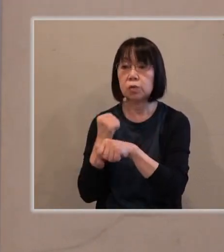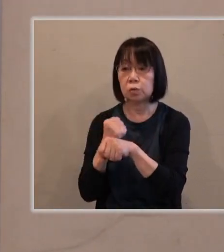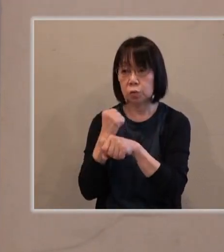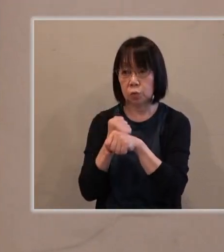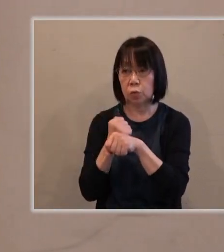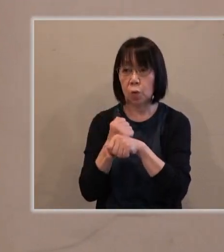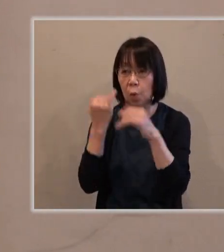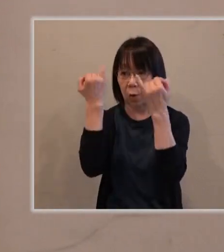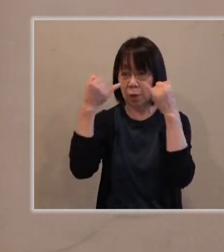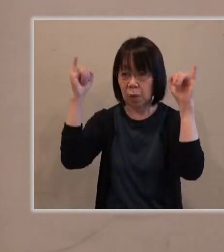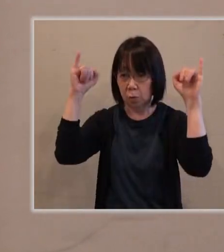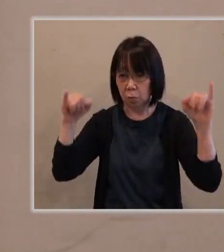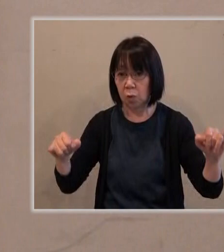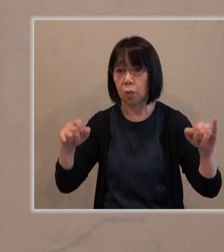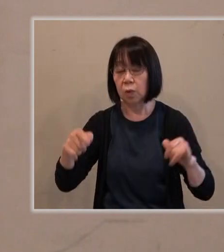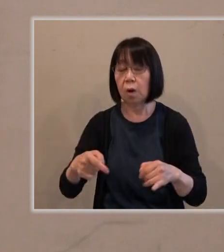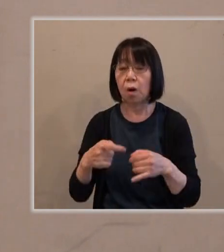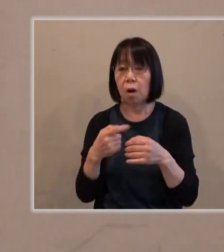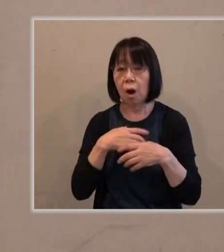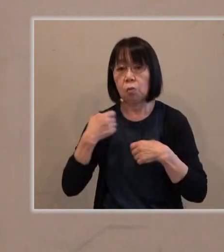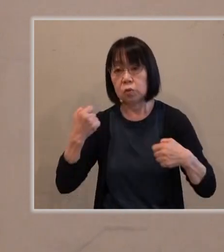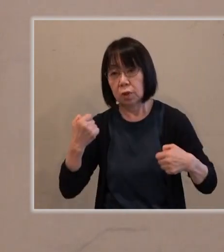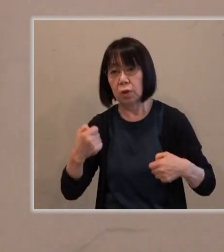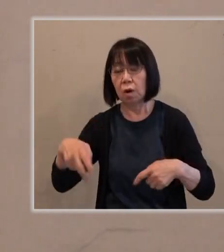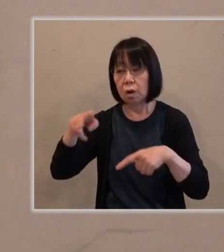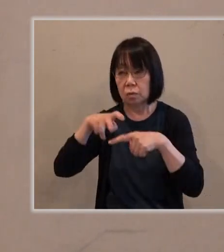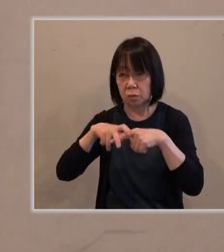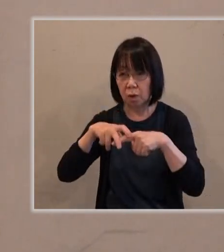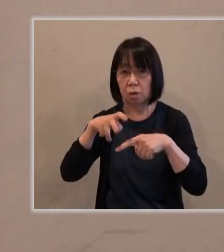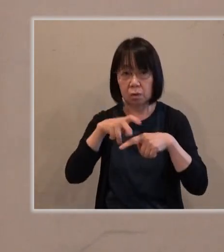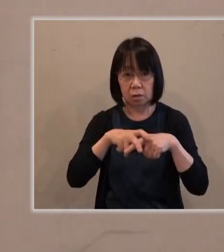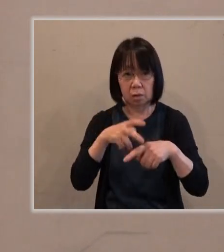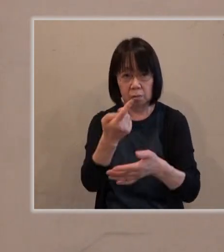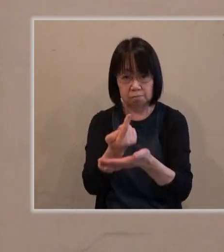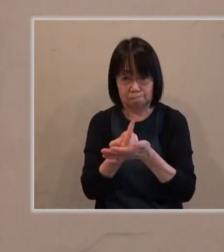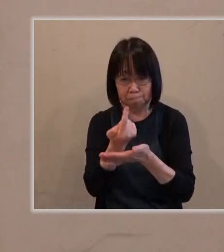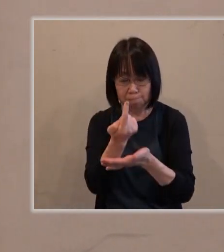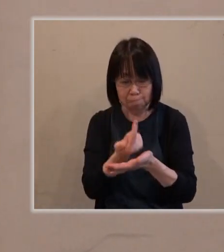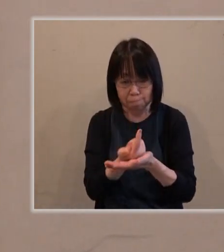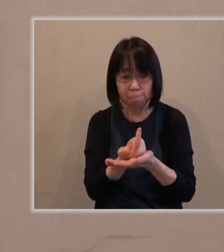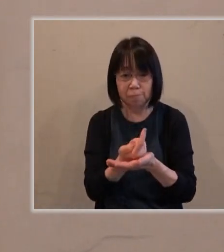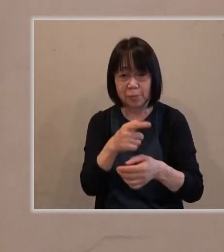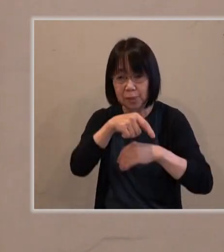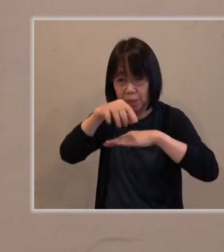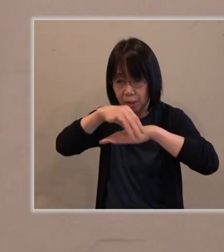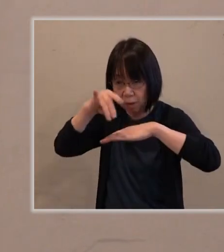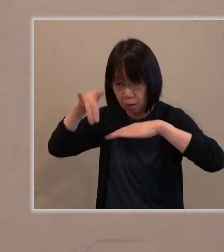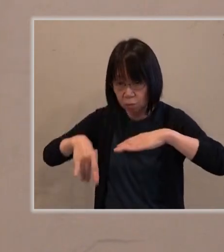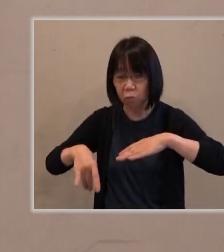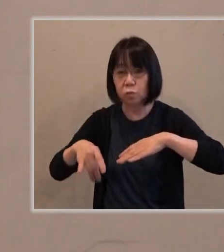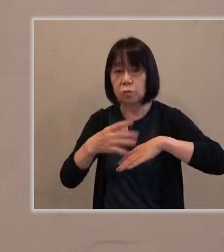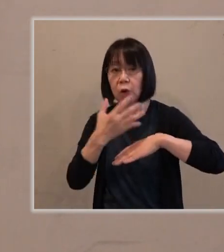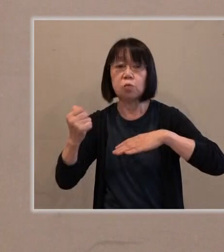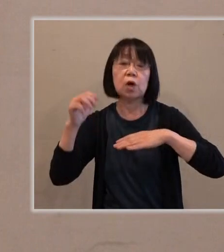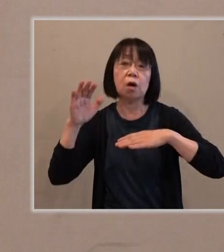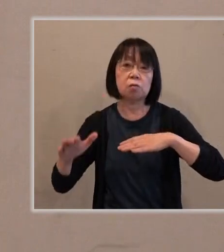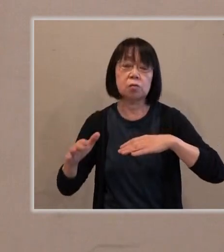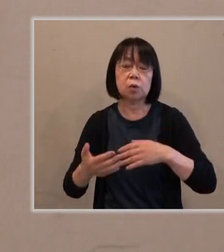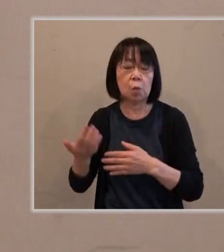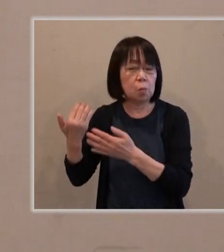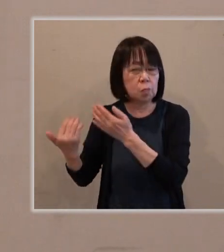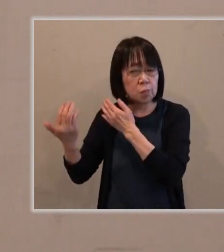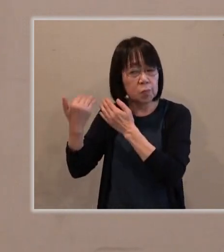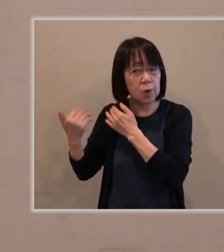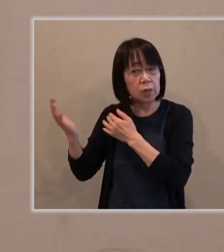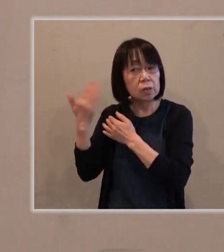ントやなんかはやはりあの学生さんが参加したり企画したりしているものたくさんありますよね。だけど昔からや